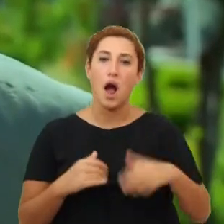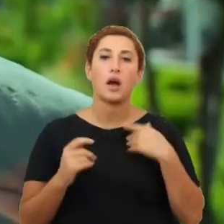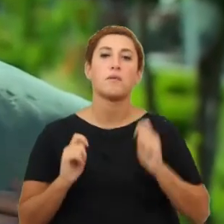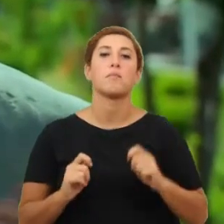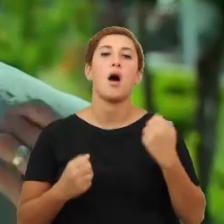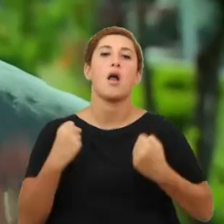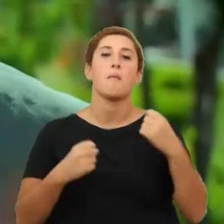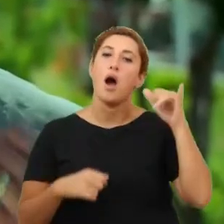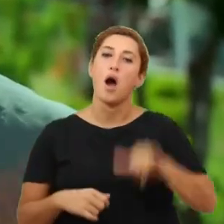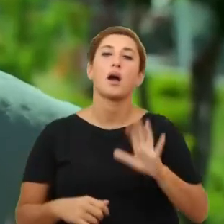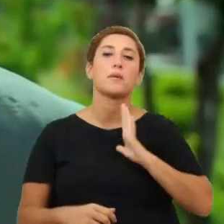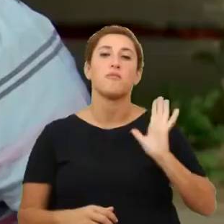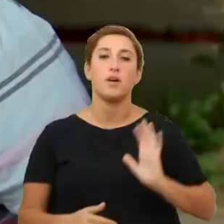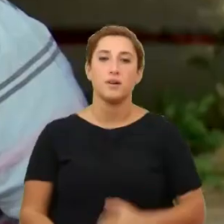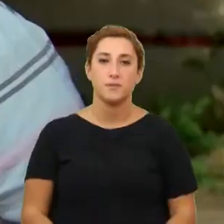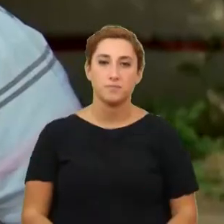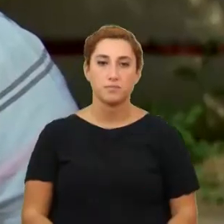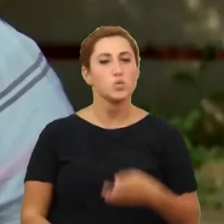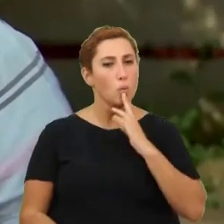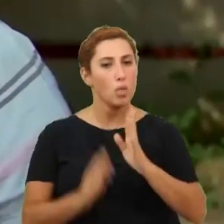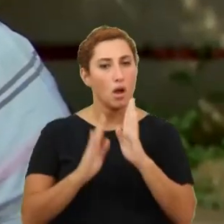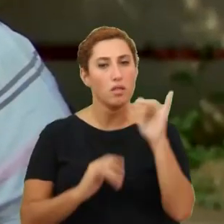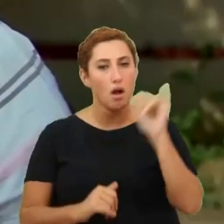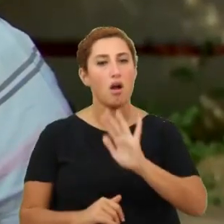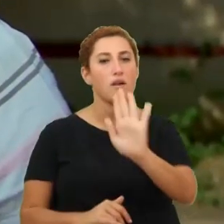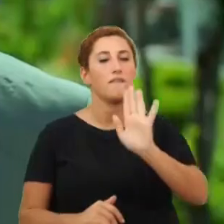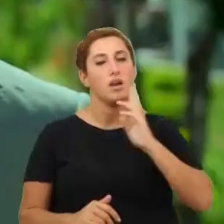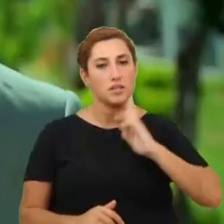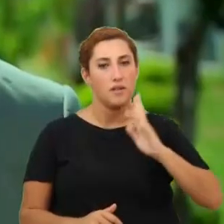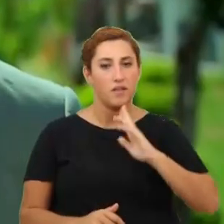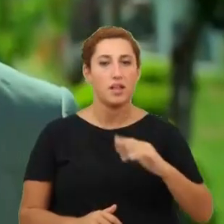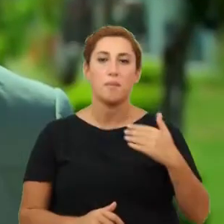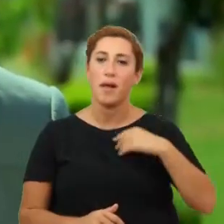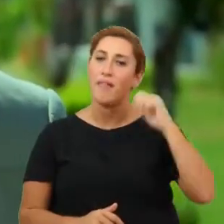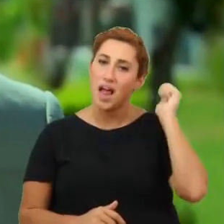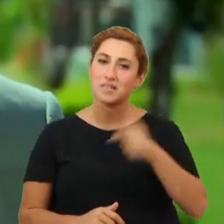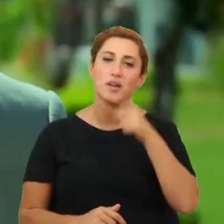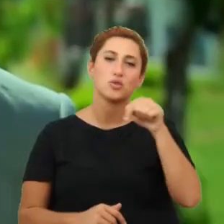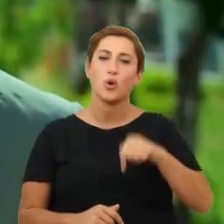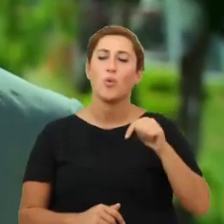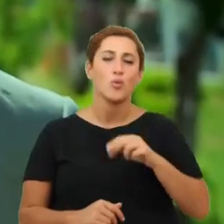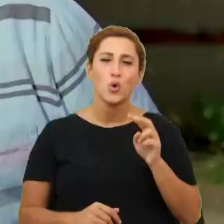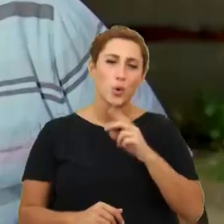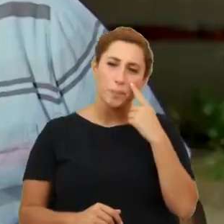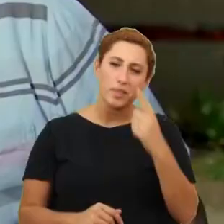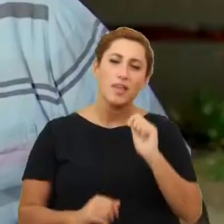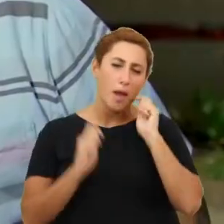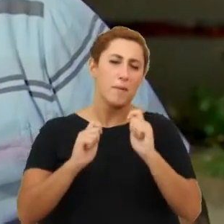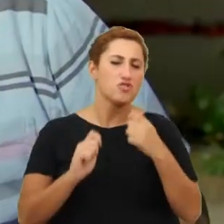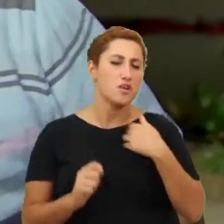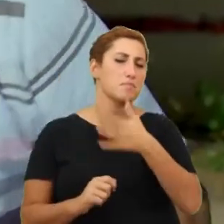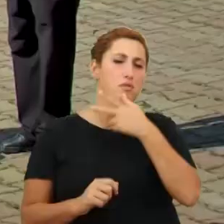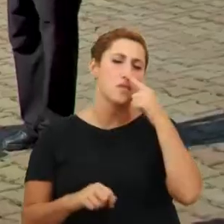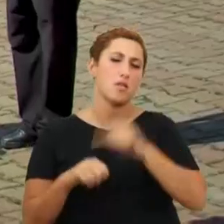bu arabayı ben. Hak ettim. Sonuna kadar hak ettiniz efendim. Ben her zaman sizde bu potansiyeli gördüm